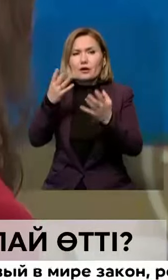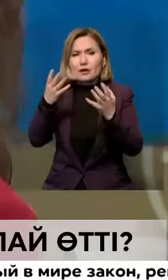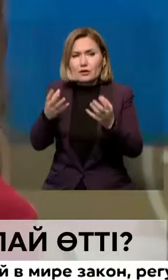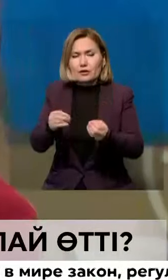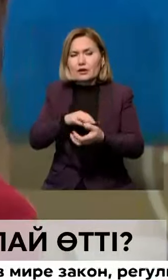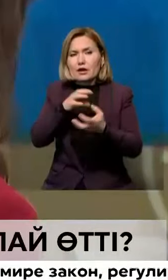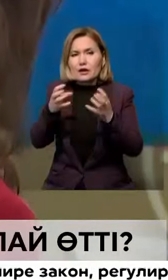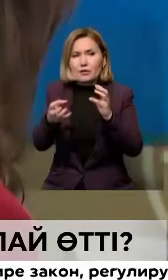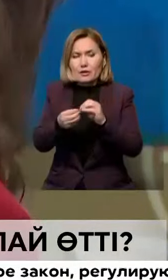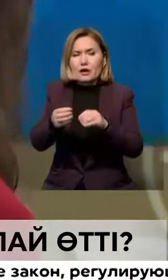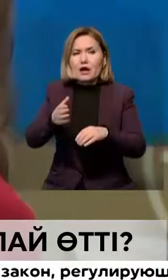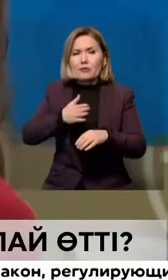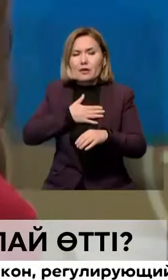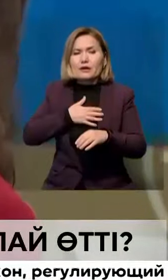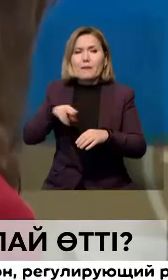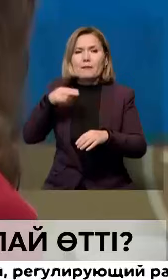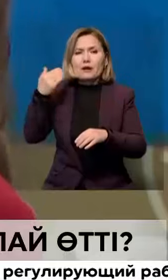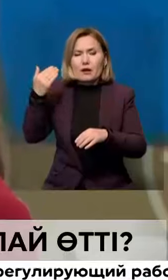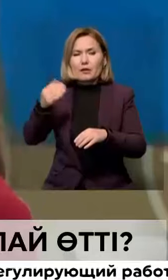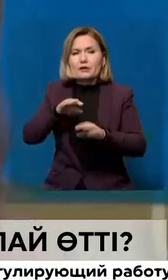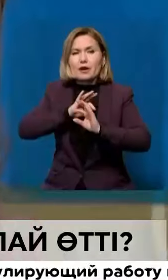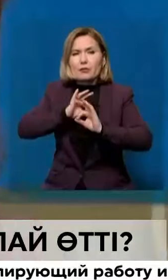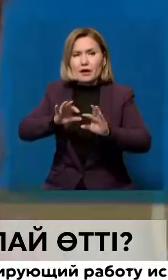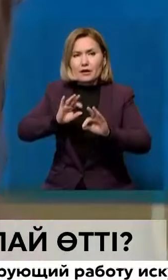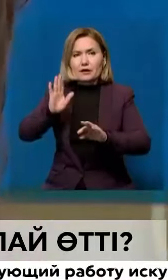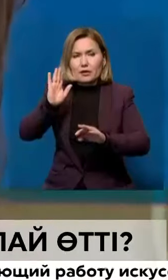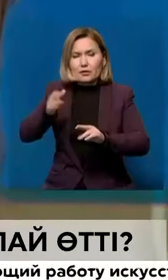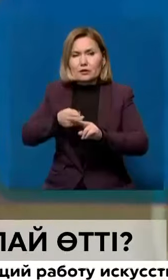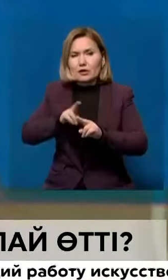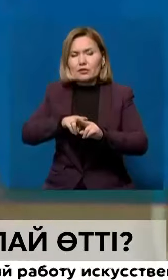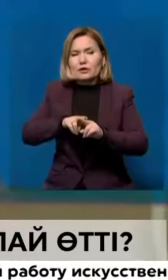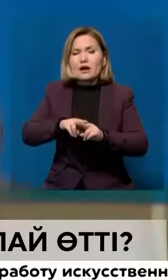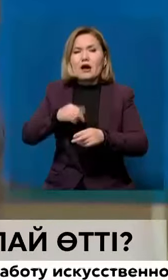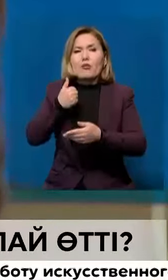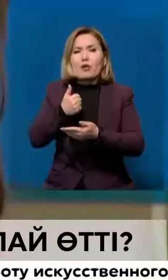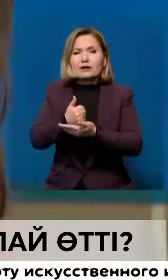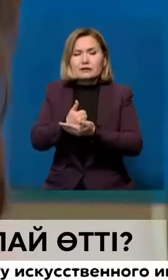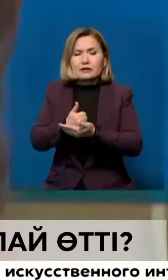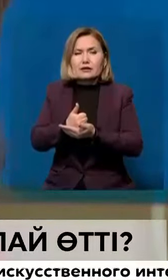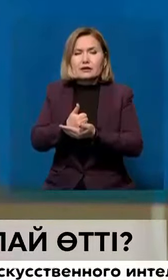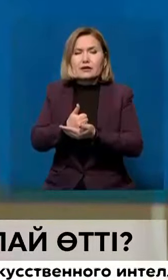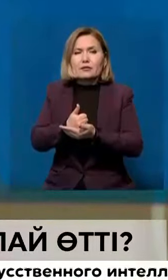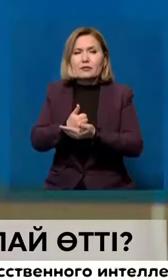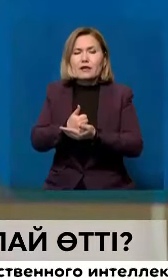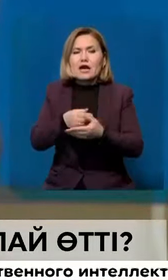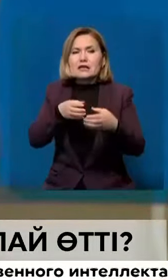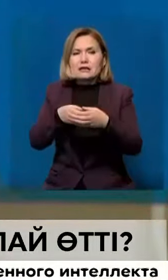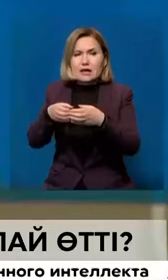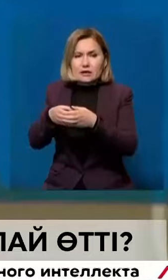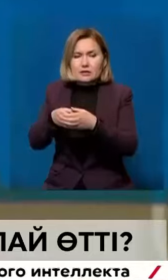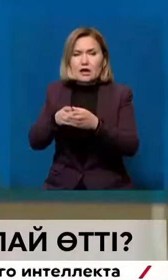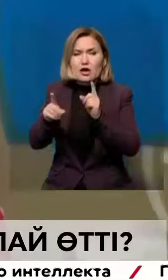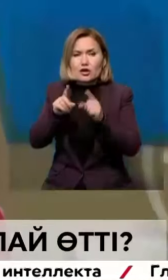күннің нәтижесін біз президентімізге баяндаймыз. Бұл жерде ең бастысы ол секция жұмысы болсын,